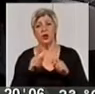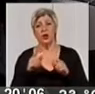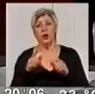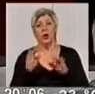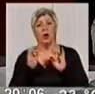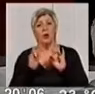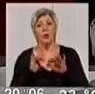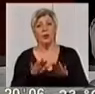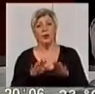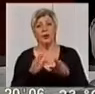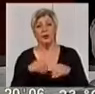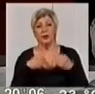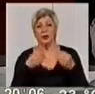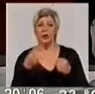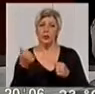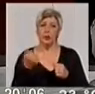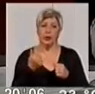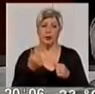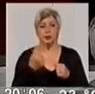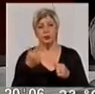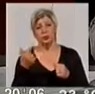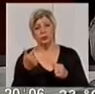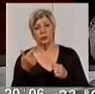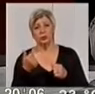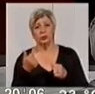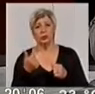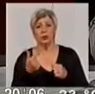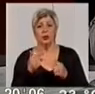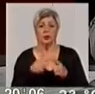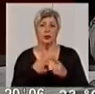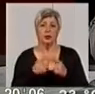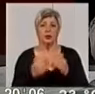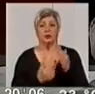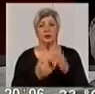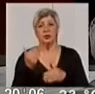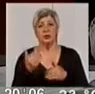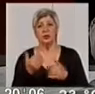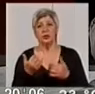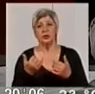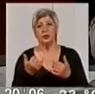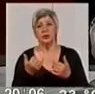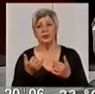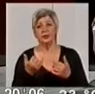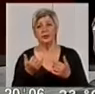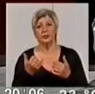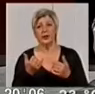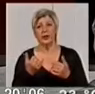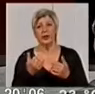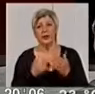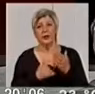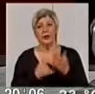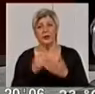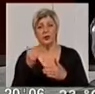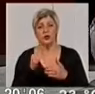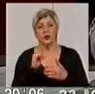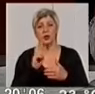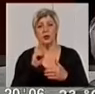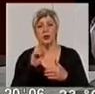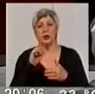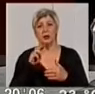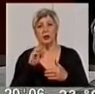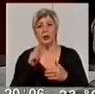чи першу, чи другу, чи вищу. На сьогоднішній день практично в нас вищої категорії немає.